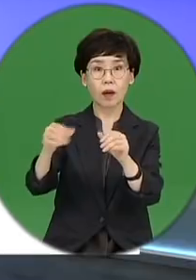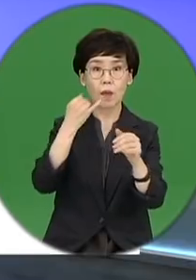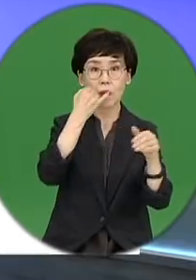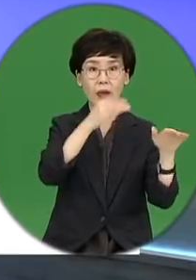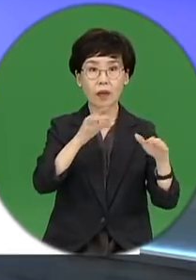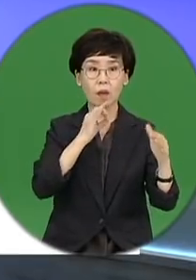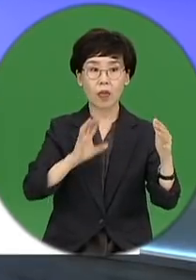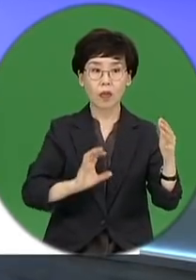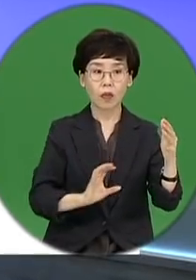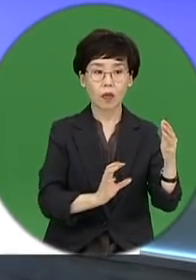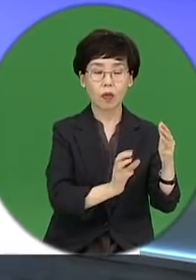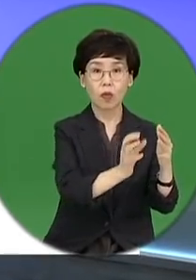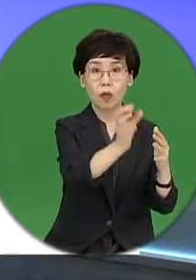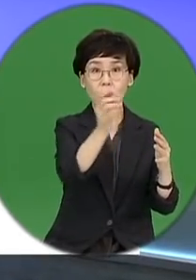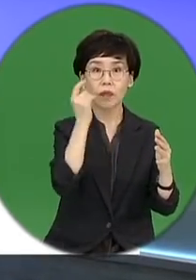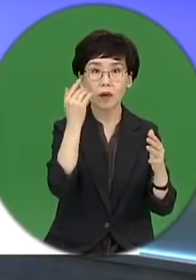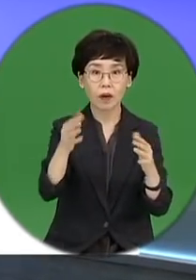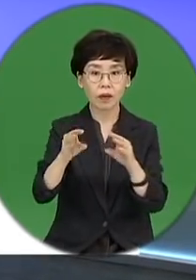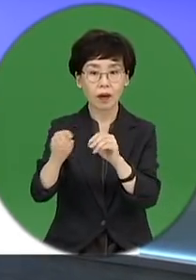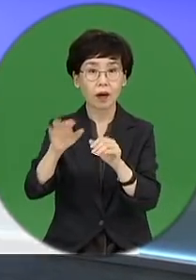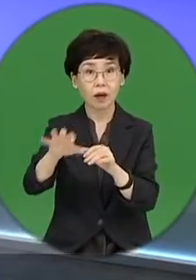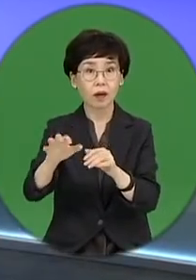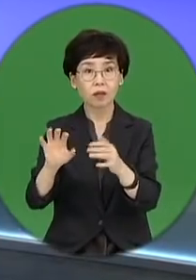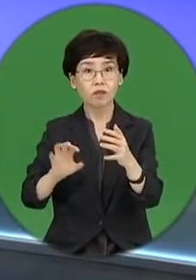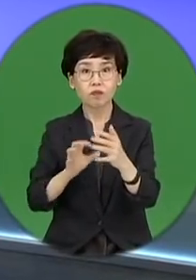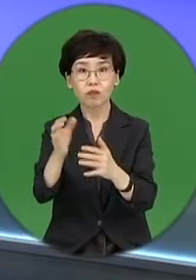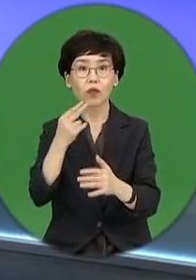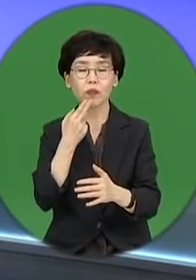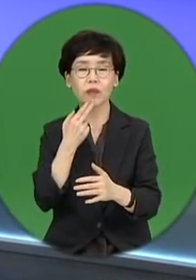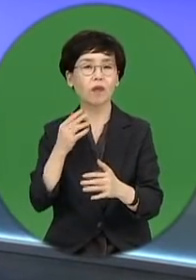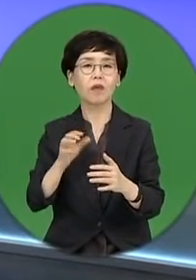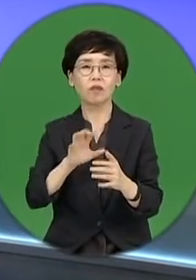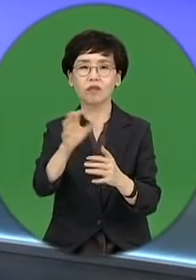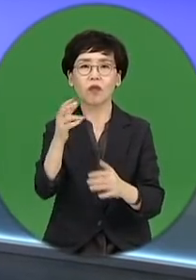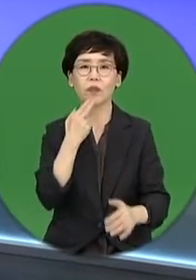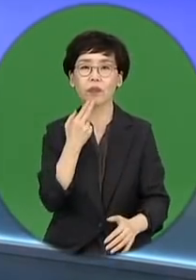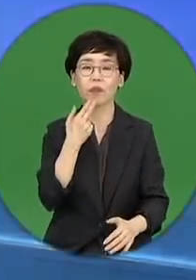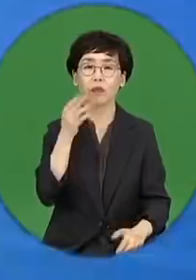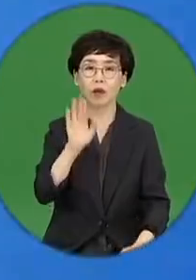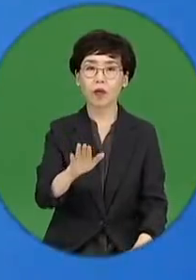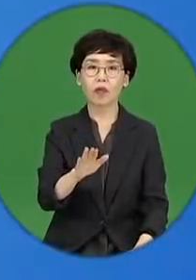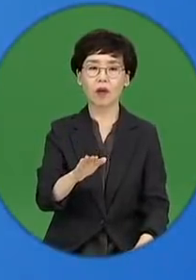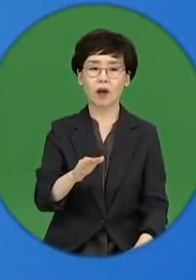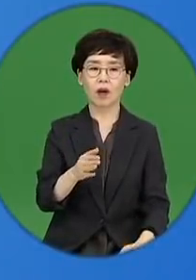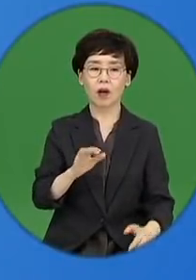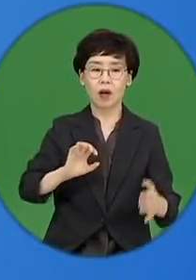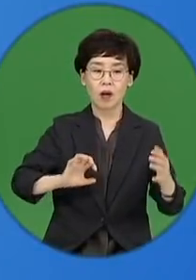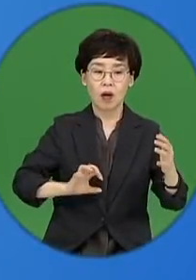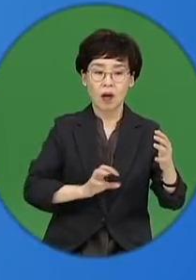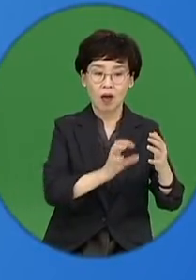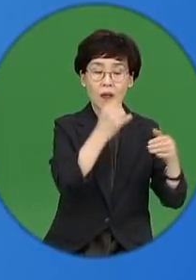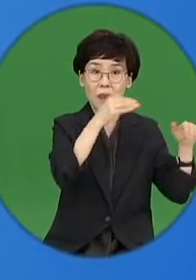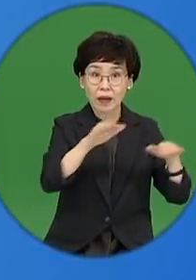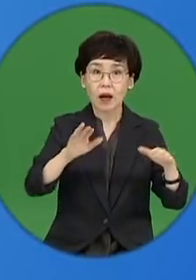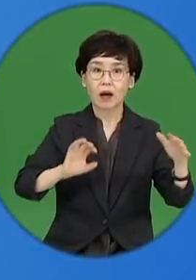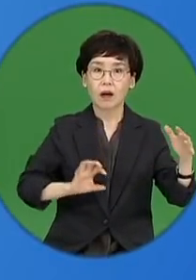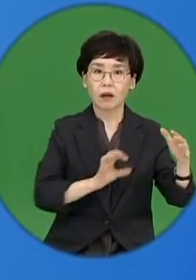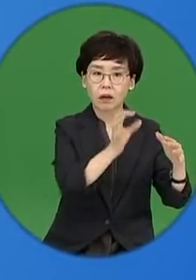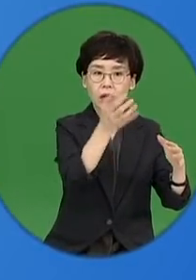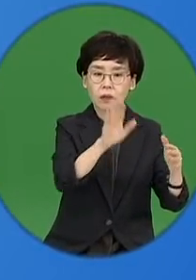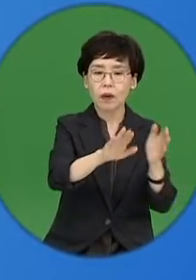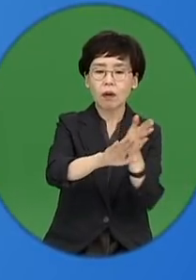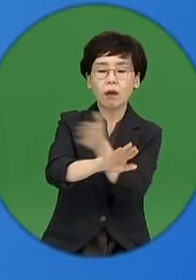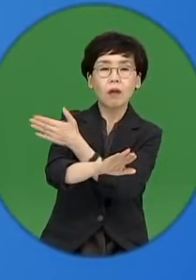북상하는 건가요? 네, 그렇습니다. 뭐 내륙에는 상륙하지는 않지만 우리나라가 태풍의 오른쪽인 위험 반원에 들어 있어서 굉장히 큰 피해가 이제 우려가